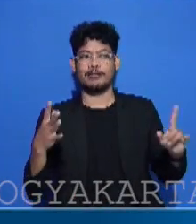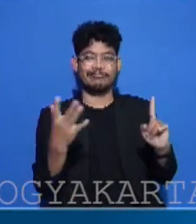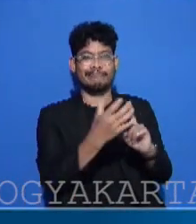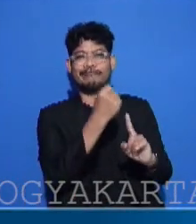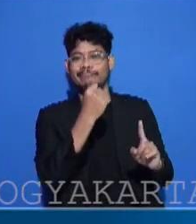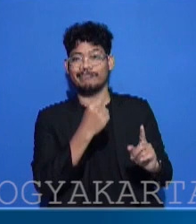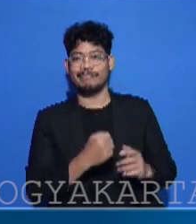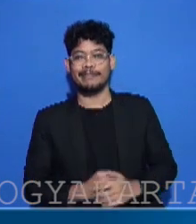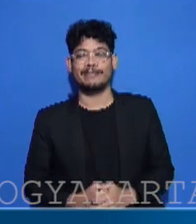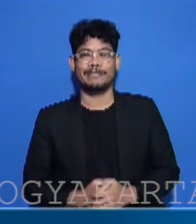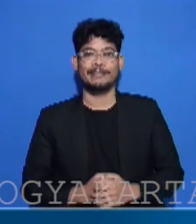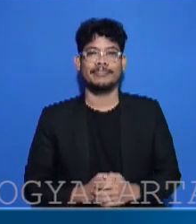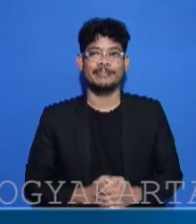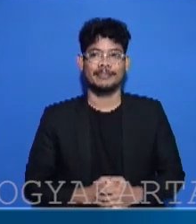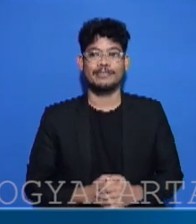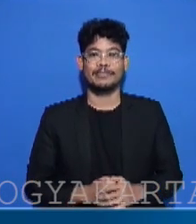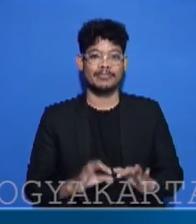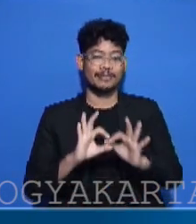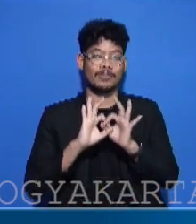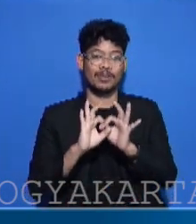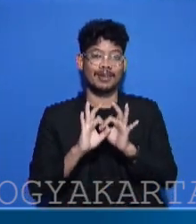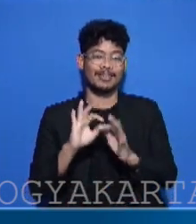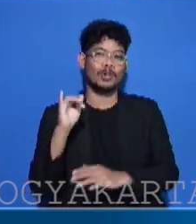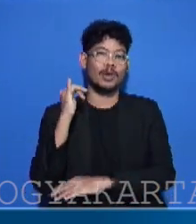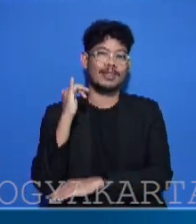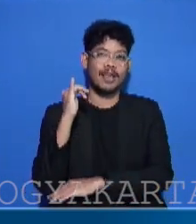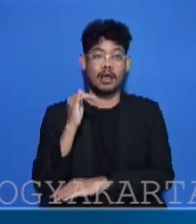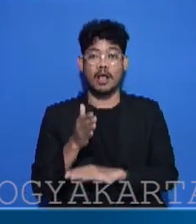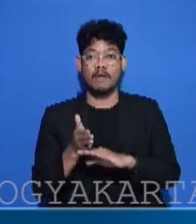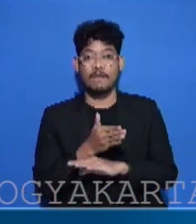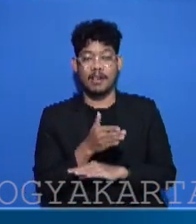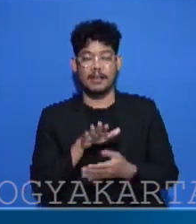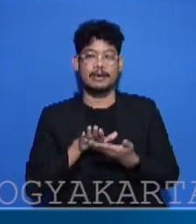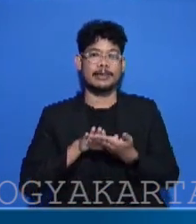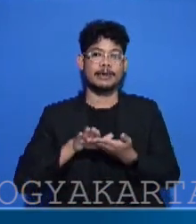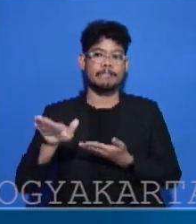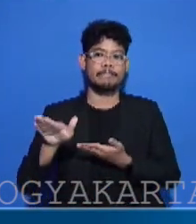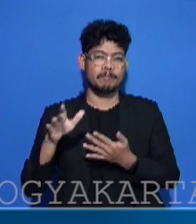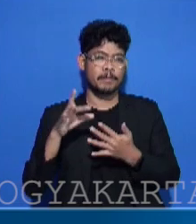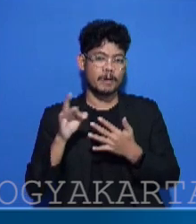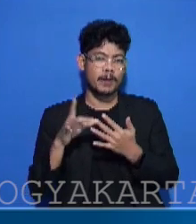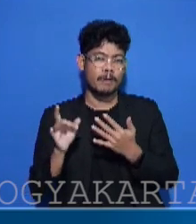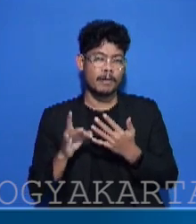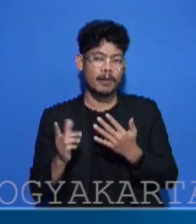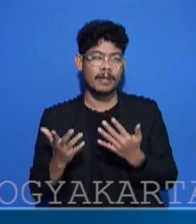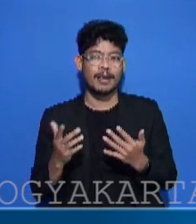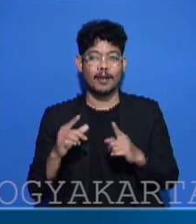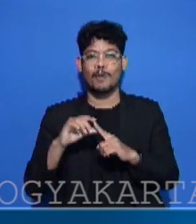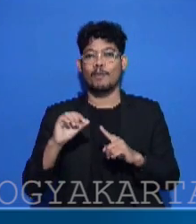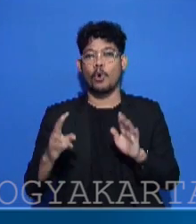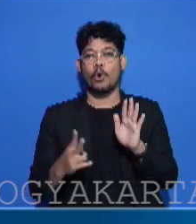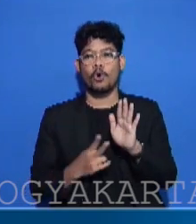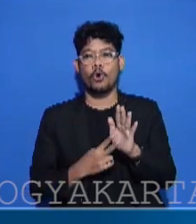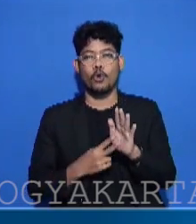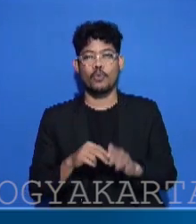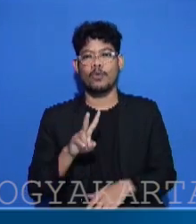kloter pertama Komite Olahraga Nasional Indonesia dari Istimewa Yogyakarta yang mengikuti babak kualifikasi Pon 2024 berjumlah 103 orang